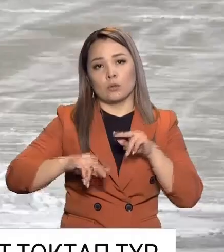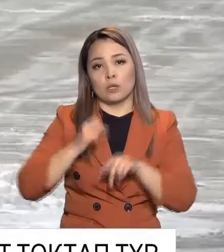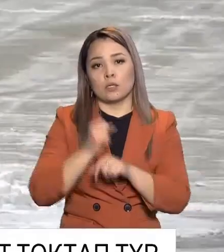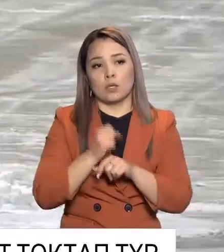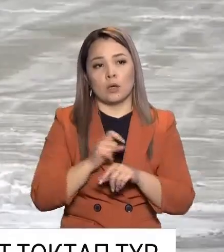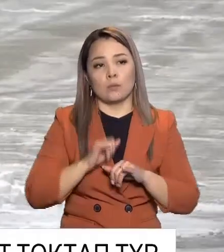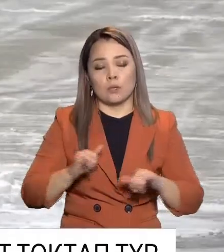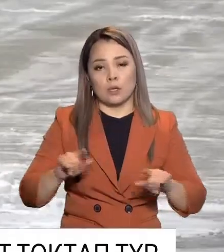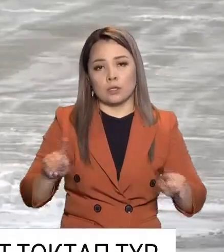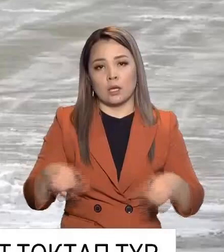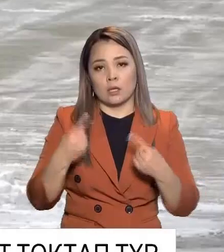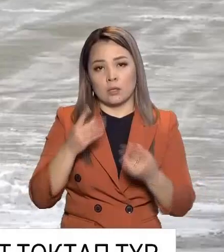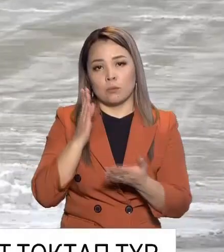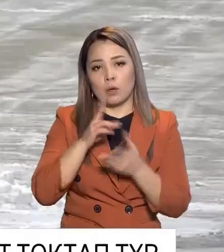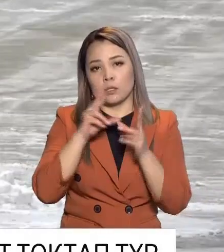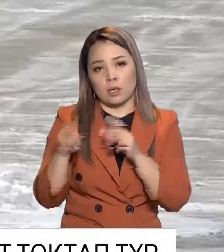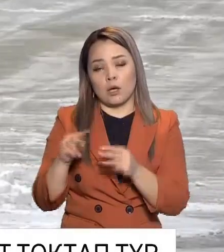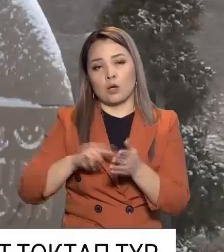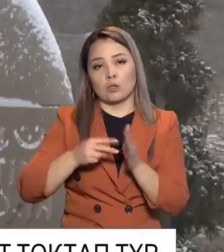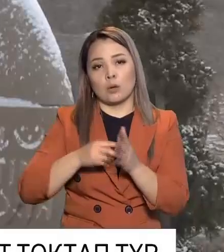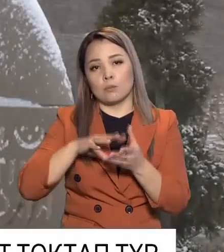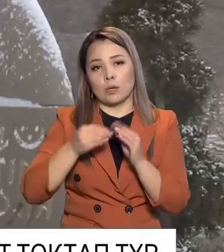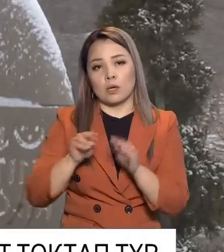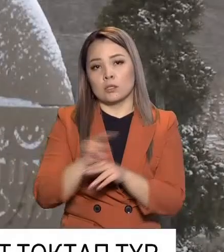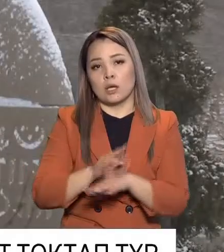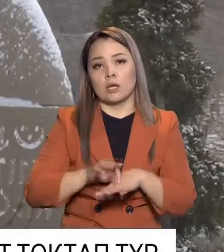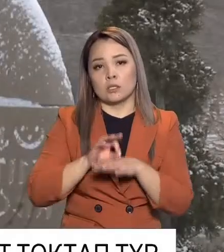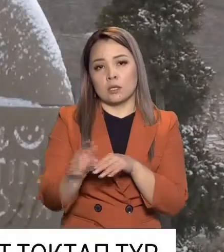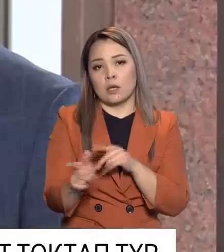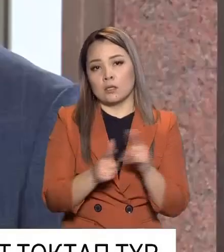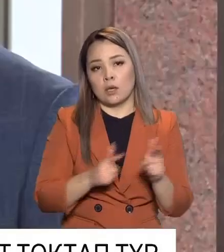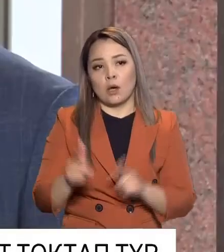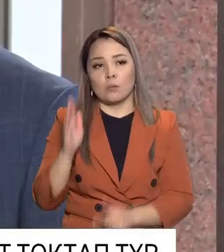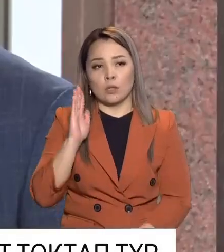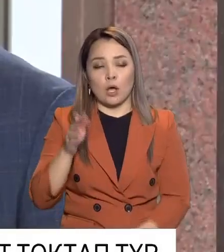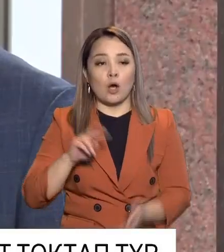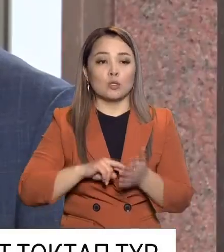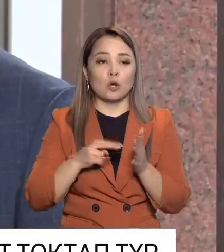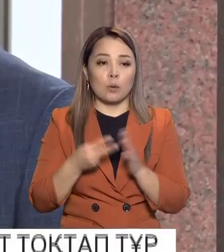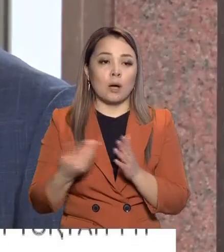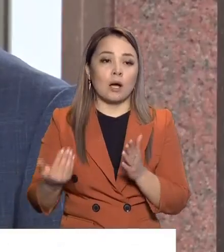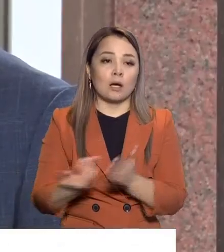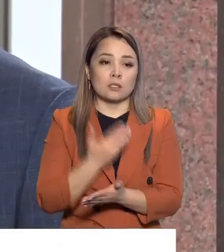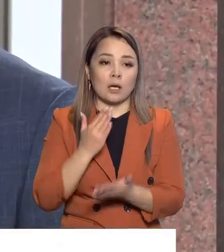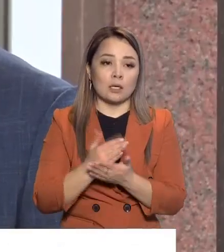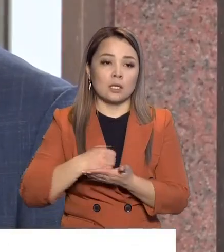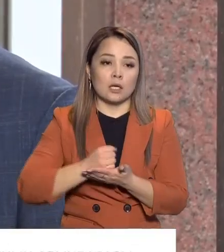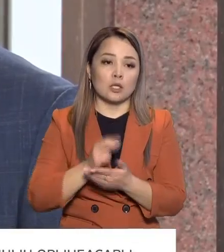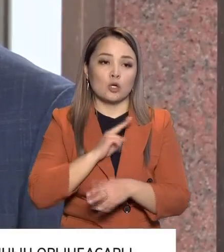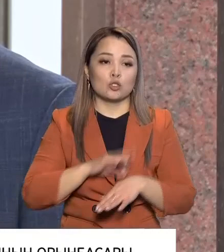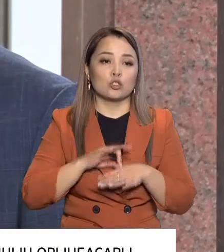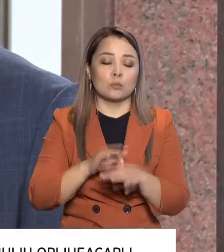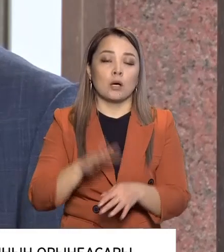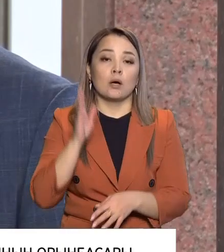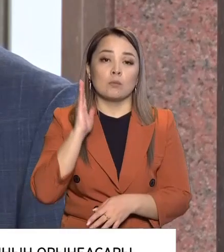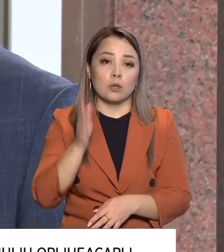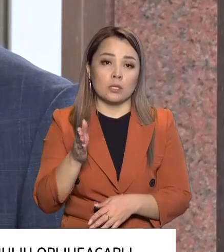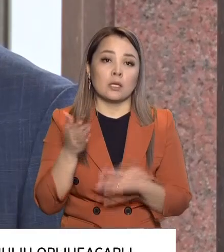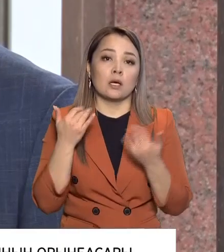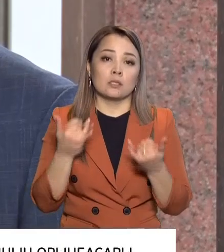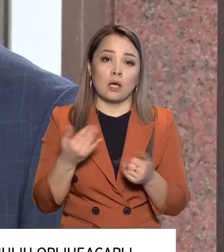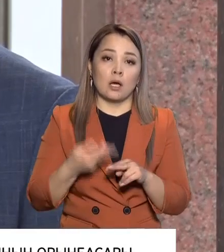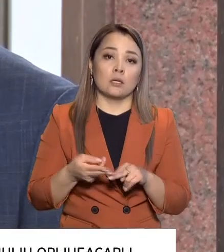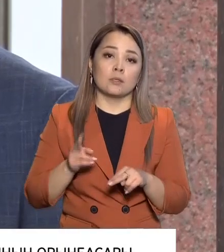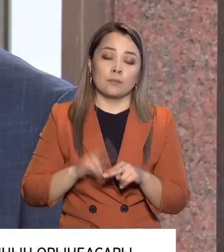биыл жанданады деп сендірді. Жоба бастан аяқ қайта жасалып жатыр. Жобаны қайта жақсыртау жұмыстары жүргізіліп жатыр. Яғни